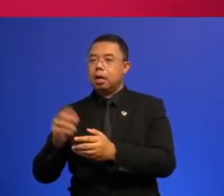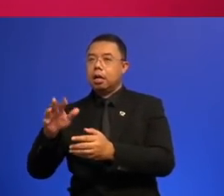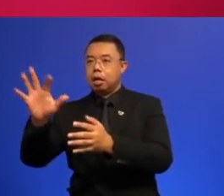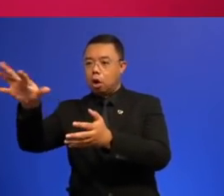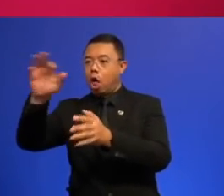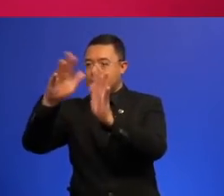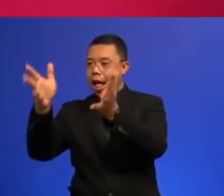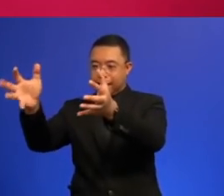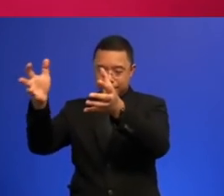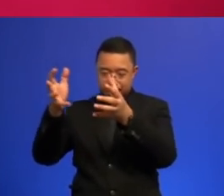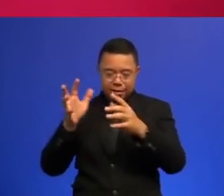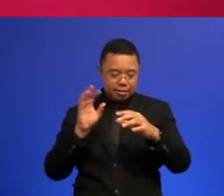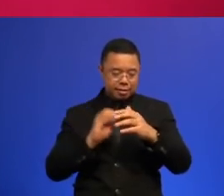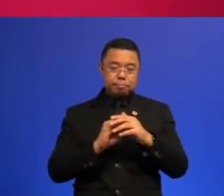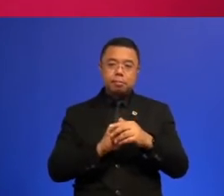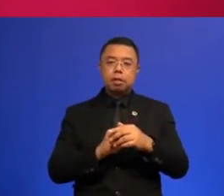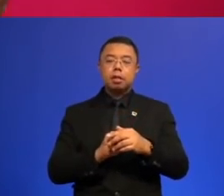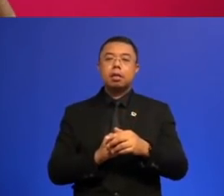kotak.